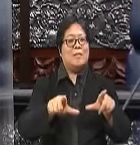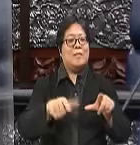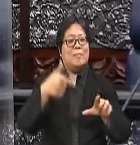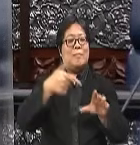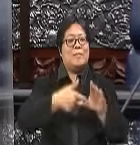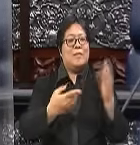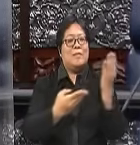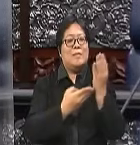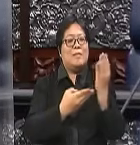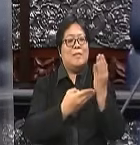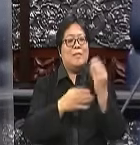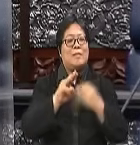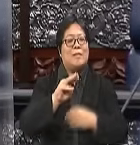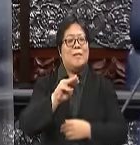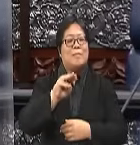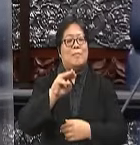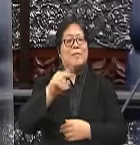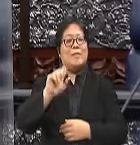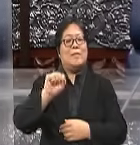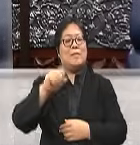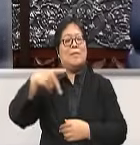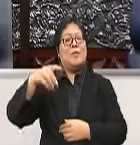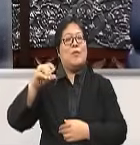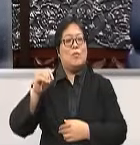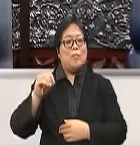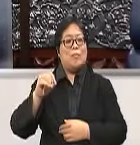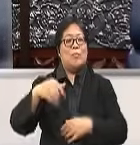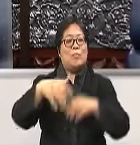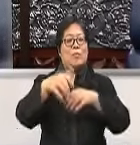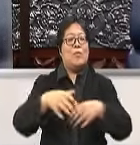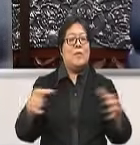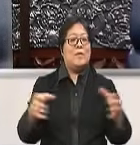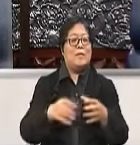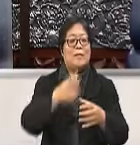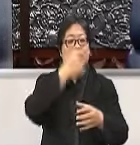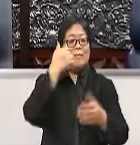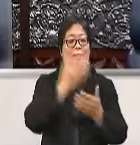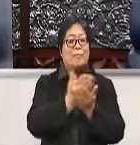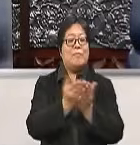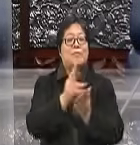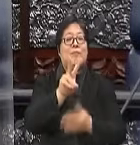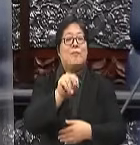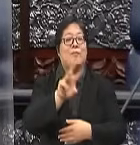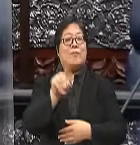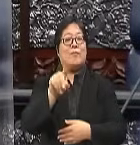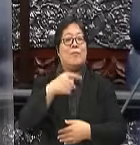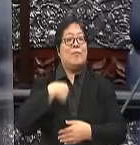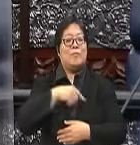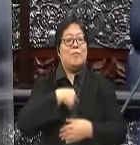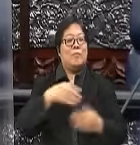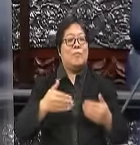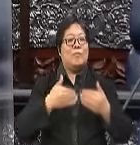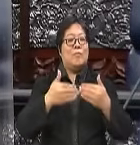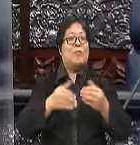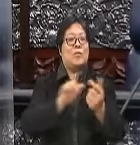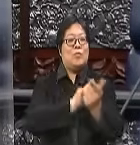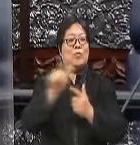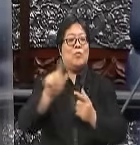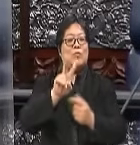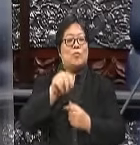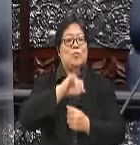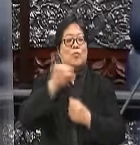sawit mampan mspo dikalangan pekebun kecil sebab dalam belanja wa kode be1 kita telah meluluskan